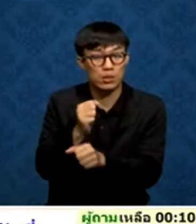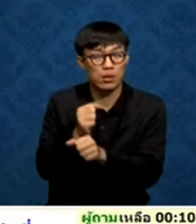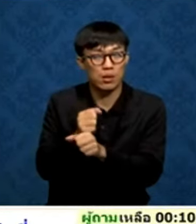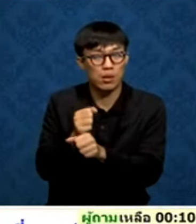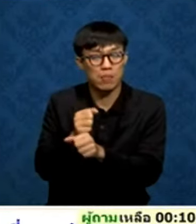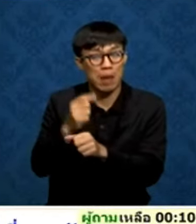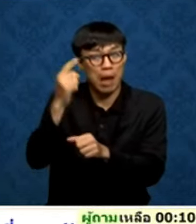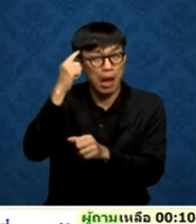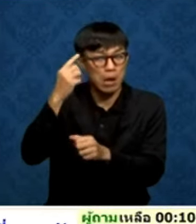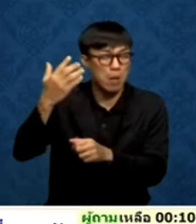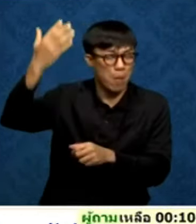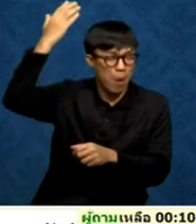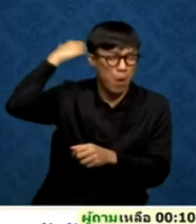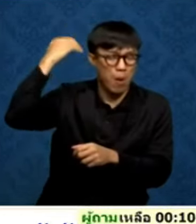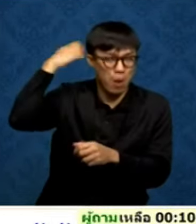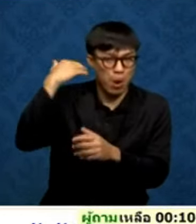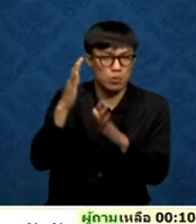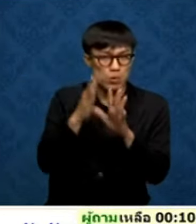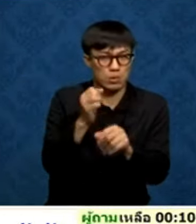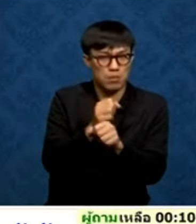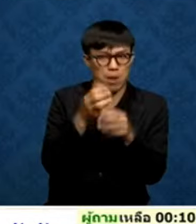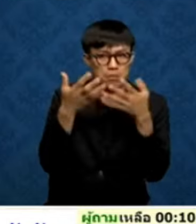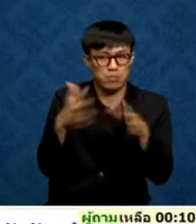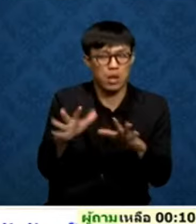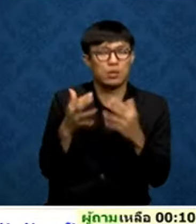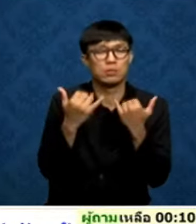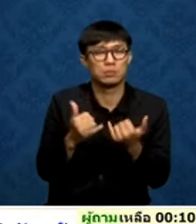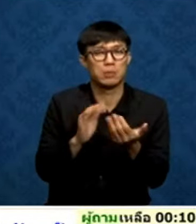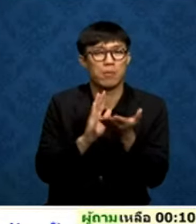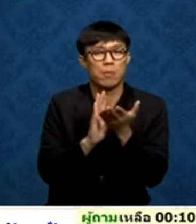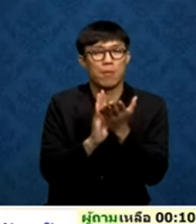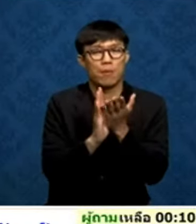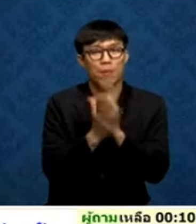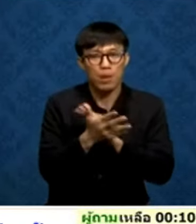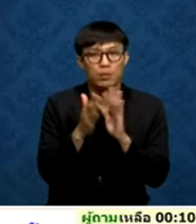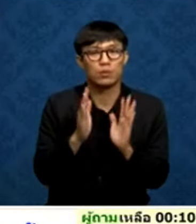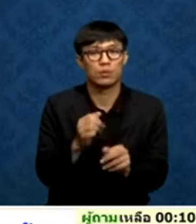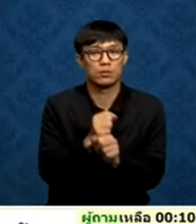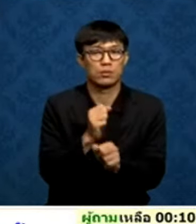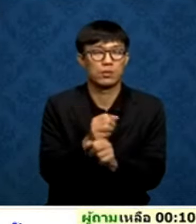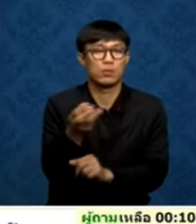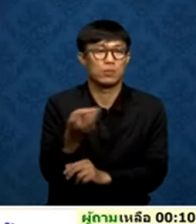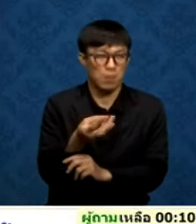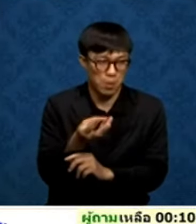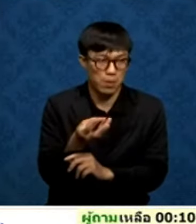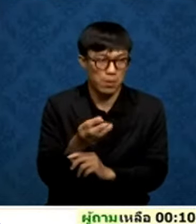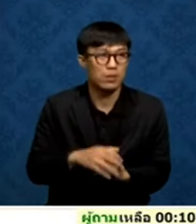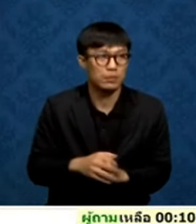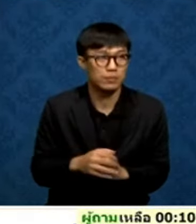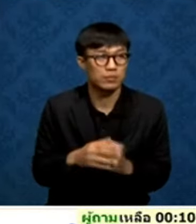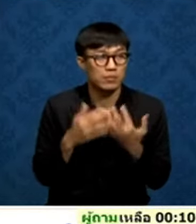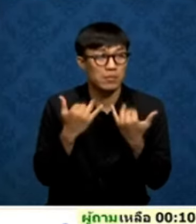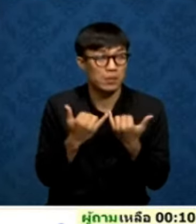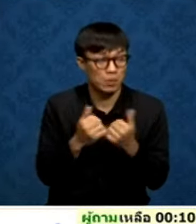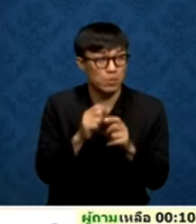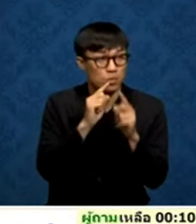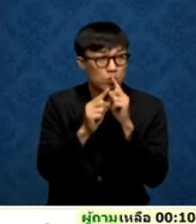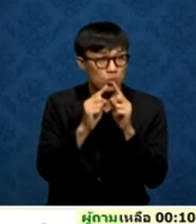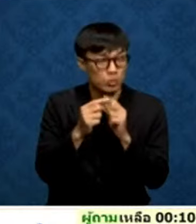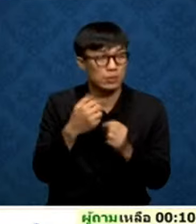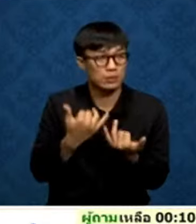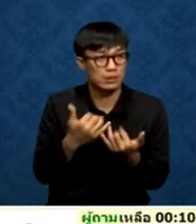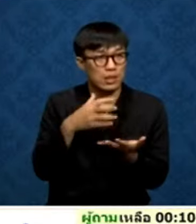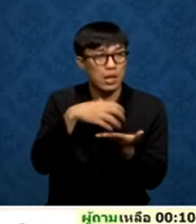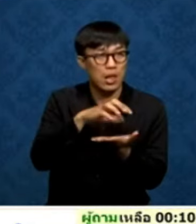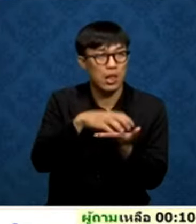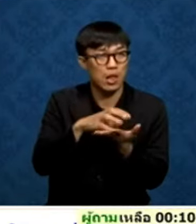ไม่เยอะไม่เหมือนกับเมื่อก่อนนะครับเพราะนั้นในเรื่องการจัดแรงงานเนี่ยเราก็จะต้องเป็นเรื่องที่จะต้องคุยกันผมอาจจะบอกข้ามไปก่อนเล